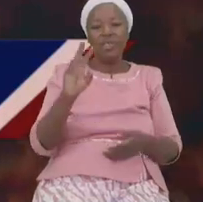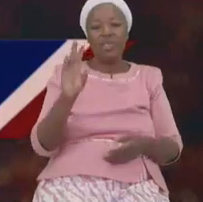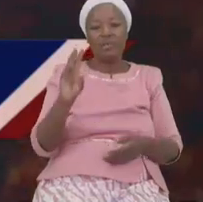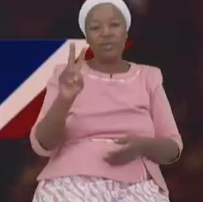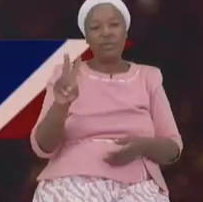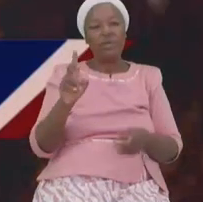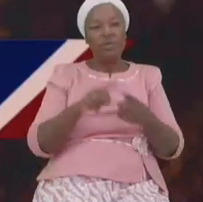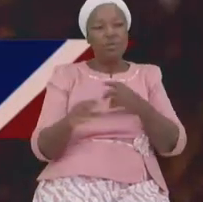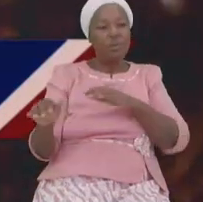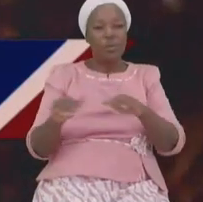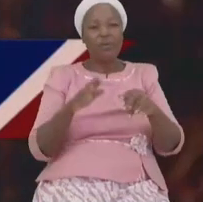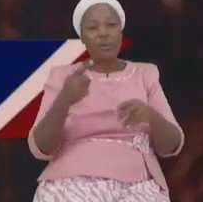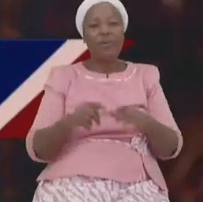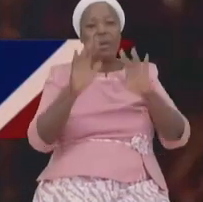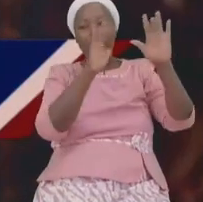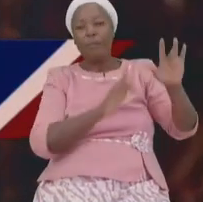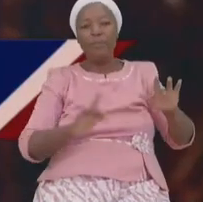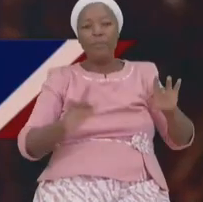Luc 1, 72.